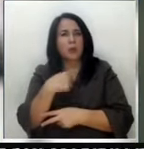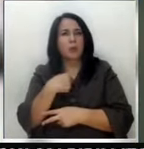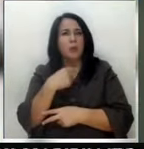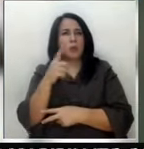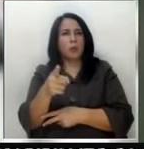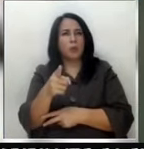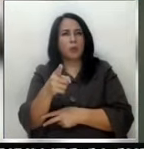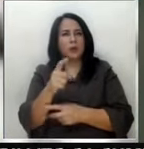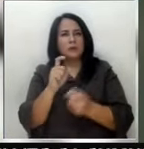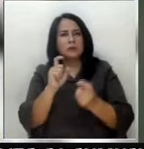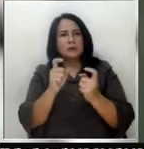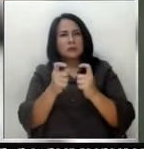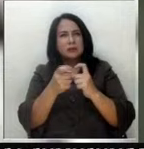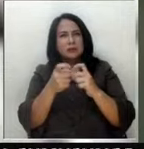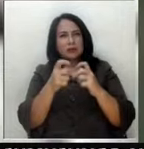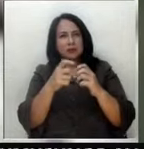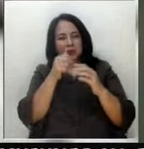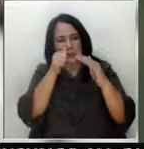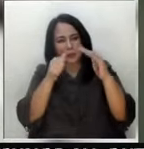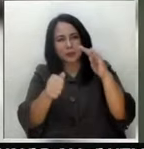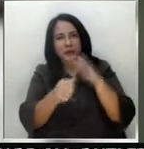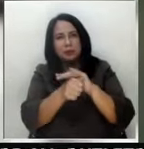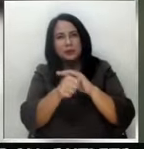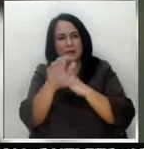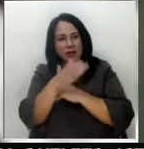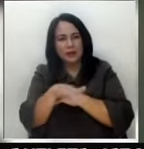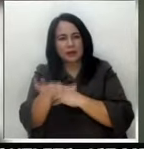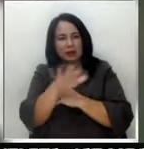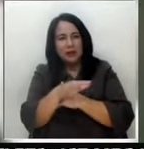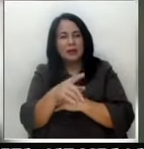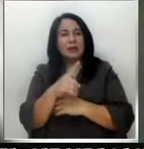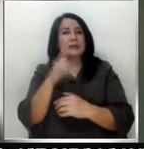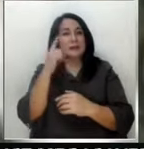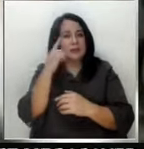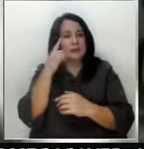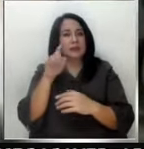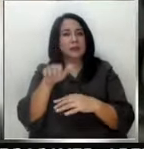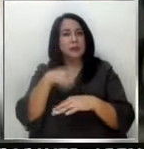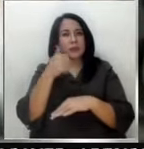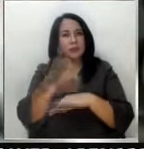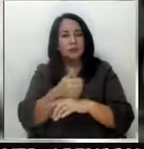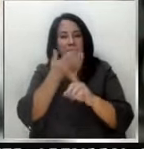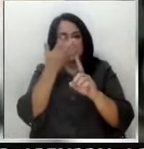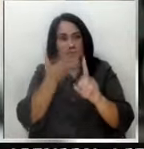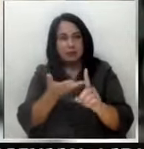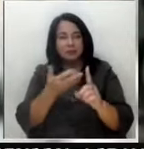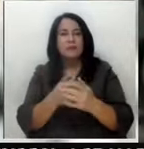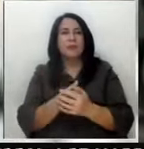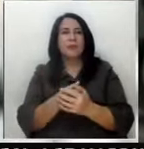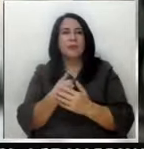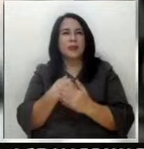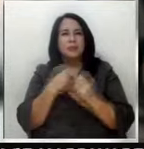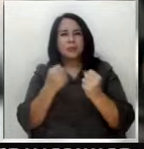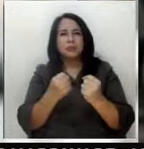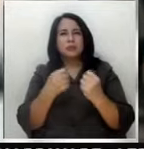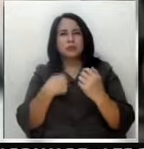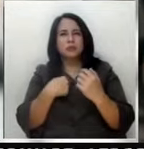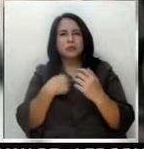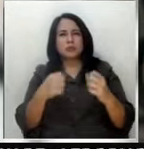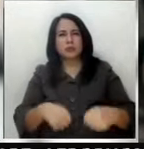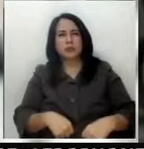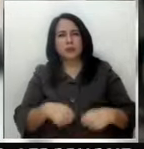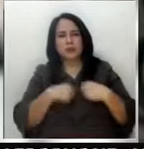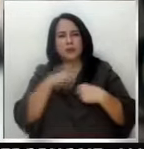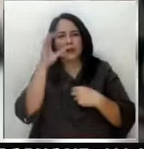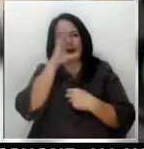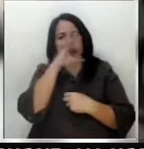makeshift na silungan malapit po sa crash site na pinaniniwalaang itinayo ni Escalante. Pinaigting ng mga rescuer ang paghahanap